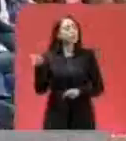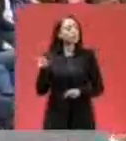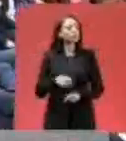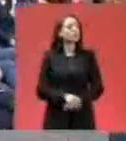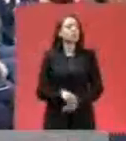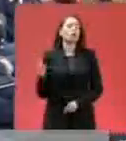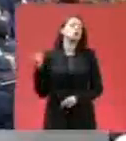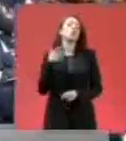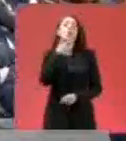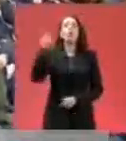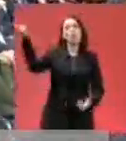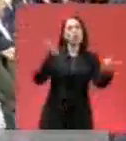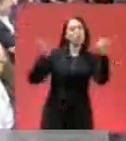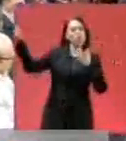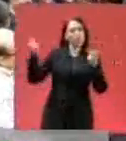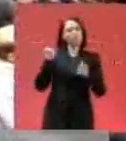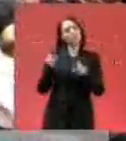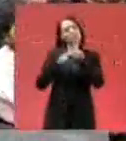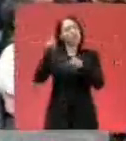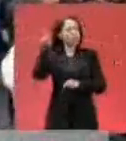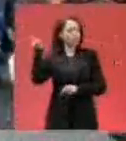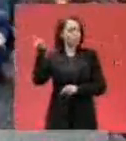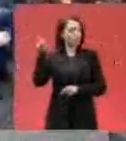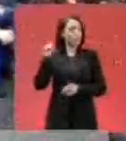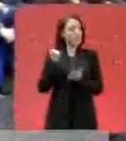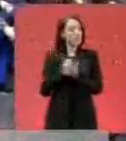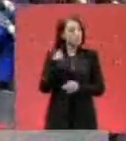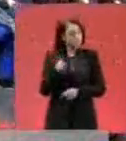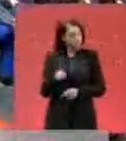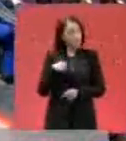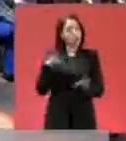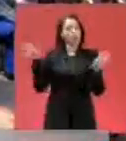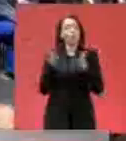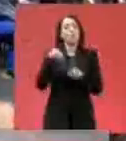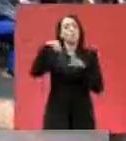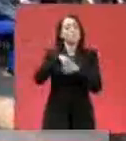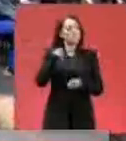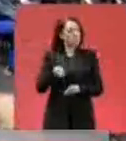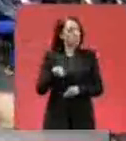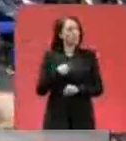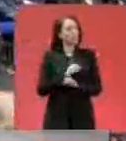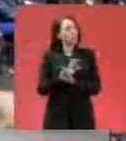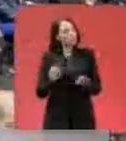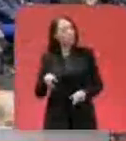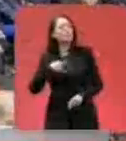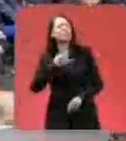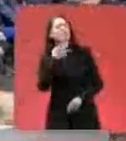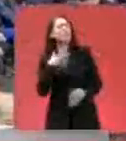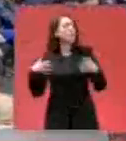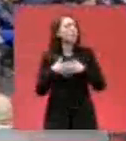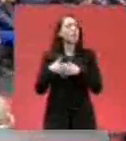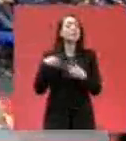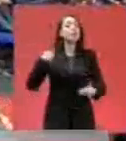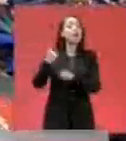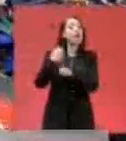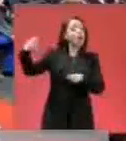δηλαδή, τους δανειστές και τους εταίρους, αλλά και με σύγκρουση εντός, με σύγκρουση σκληρή μάλιστα με τους